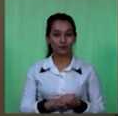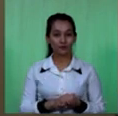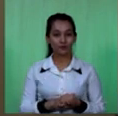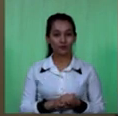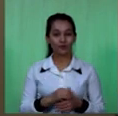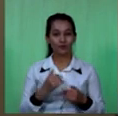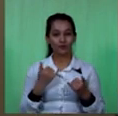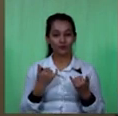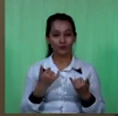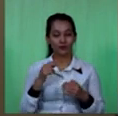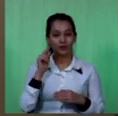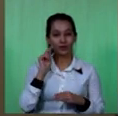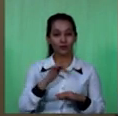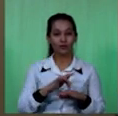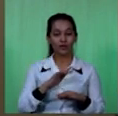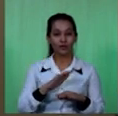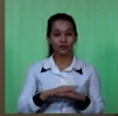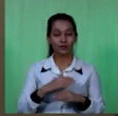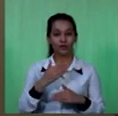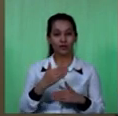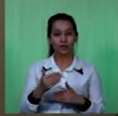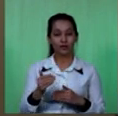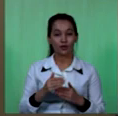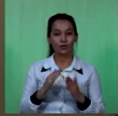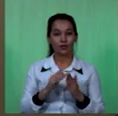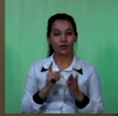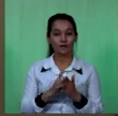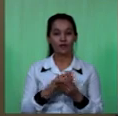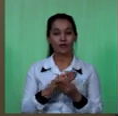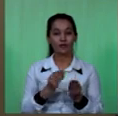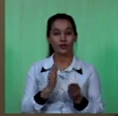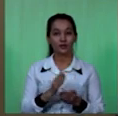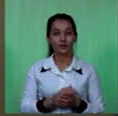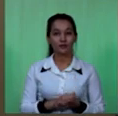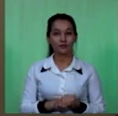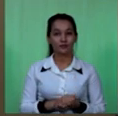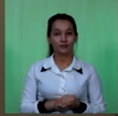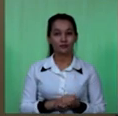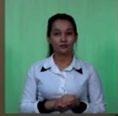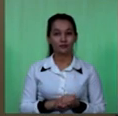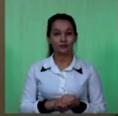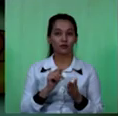endi darsimizga yakun yasab, sizlarga mustaqil topshiriq bersam.